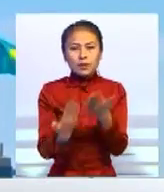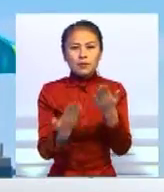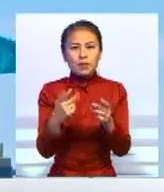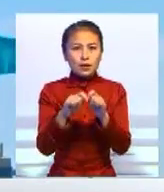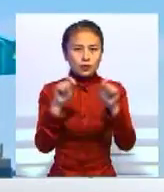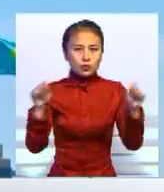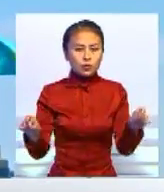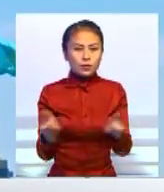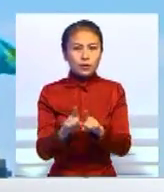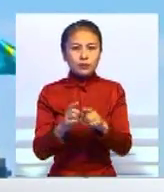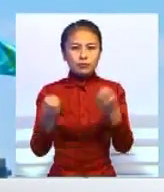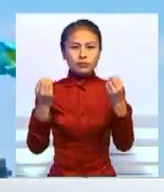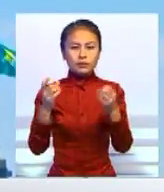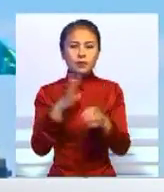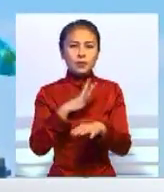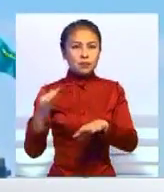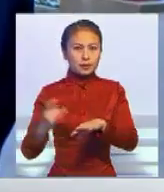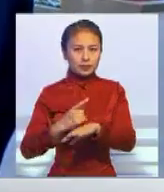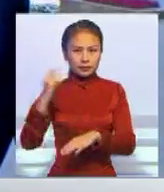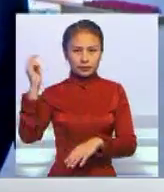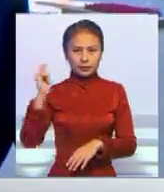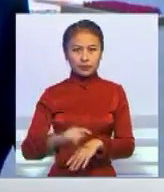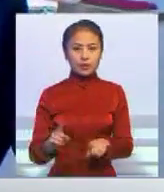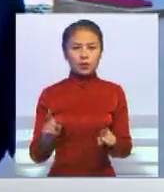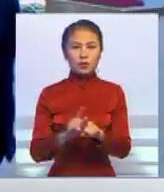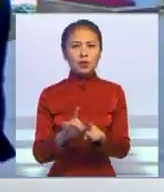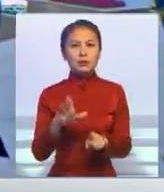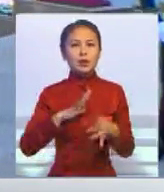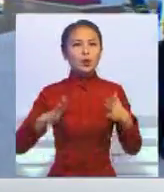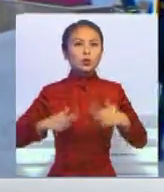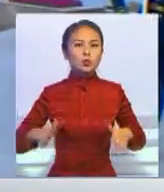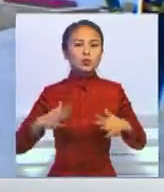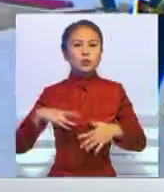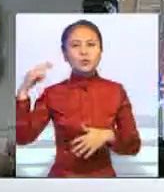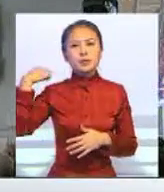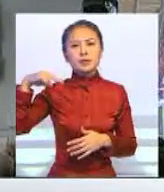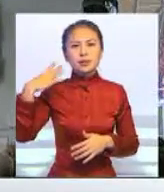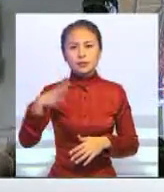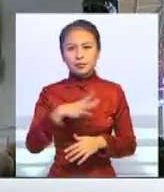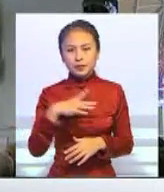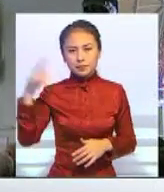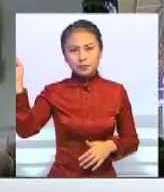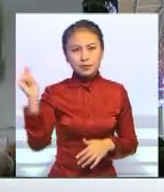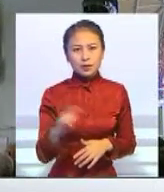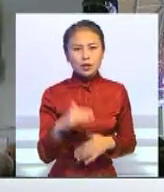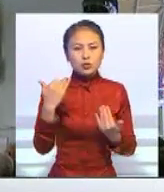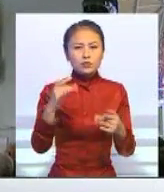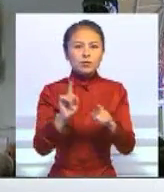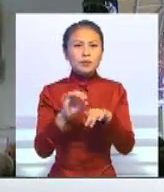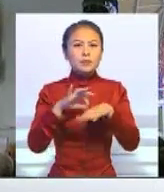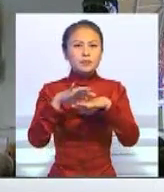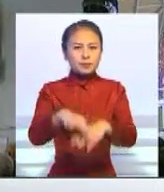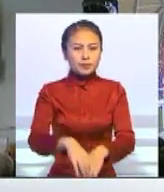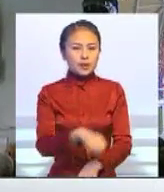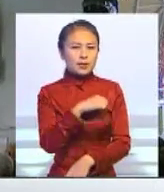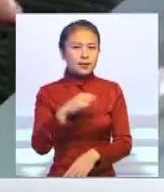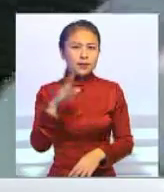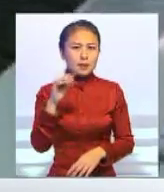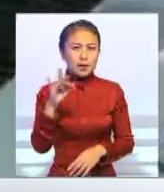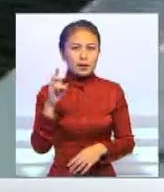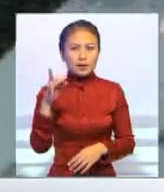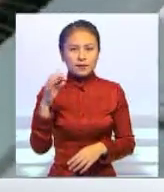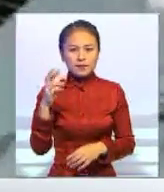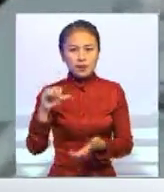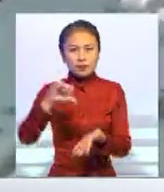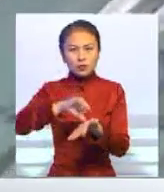ашылу салтанатында Астанаға алғашқы ресми сапарымен Грузия президенті Георги Мальгашвили келді. Елдің ұлттық күнінде Нани Брегвадзе, Тамара